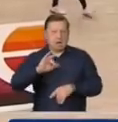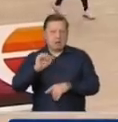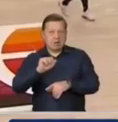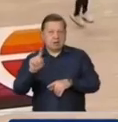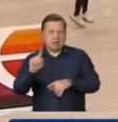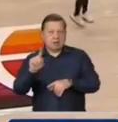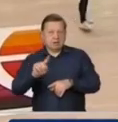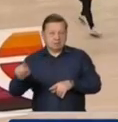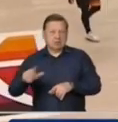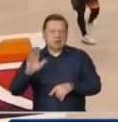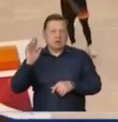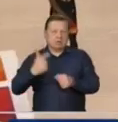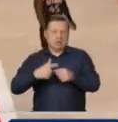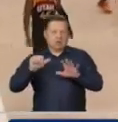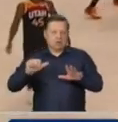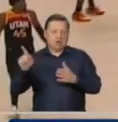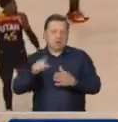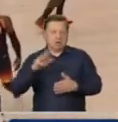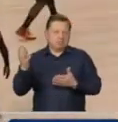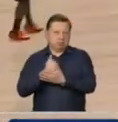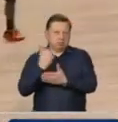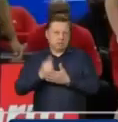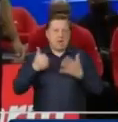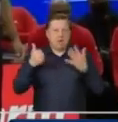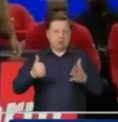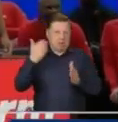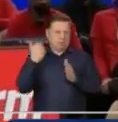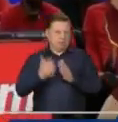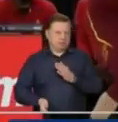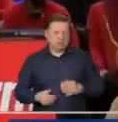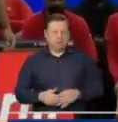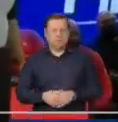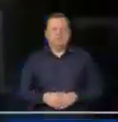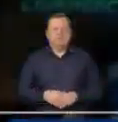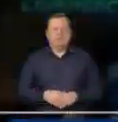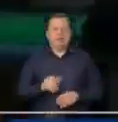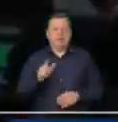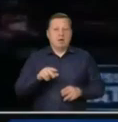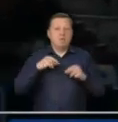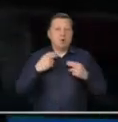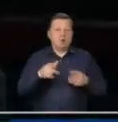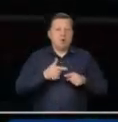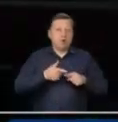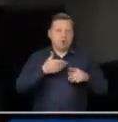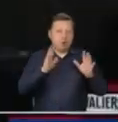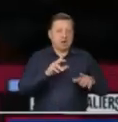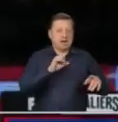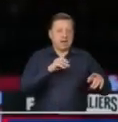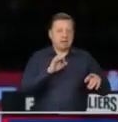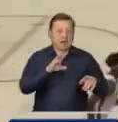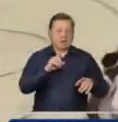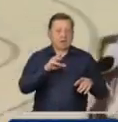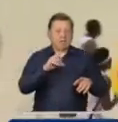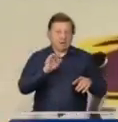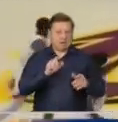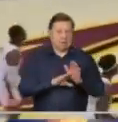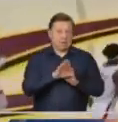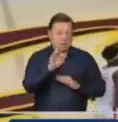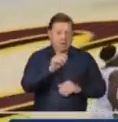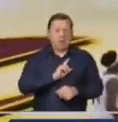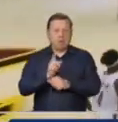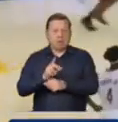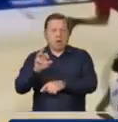koncie 26 wygranych meczów i tylko 6 przegranych. Na zwycięski kurs wracają powoli koszykarze Cleveland Cavaliers. Tym razem pokonali